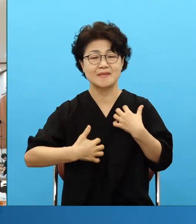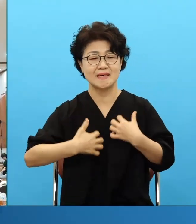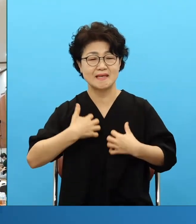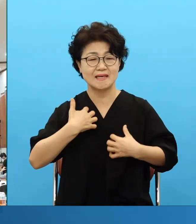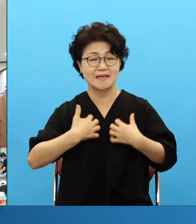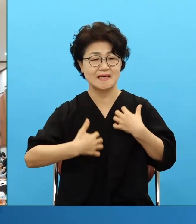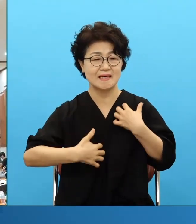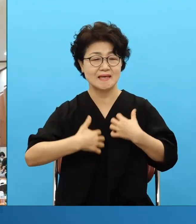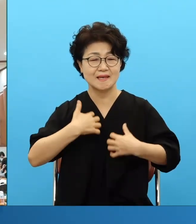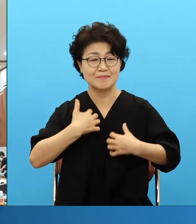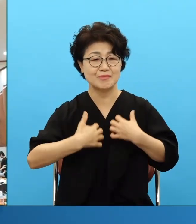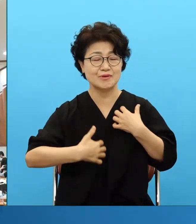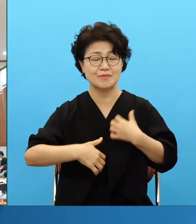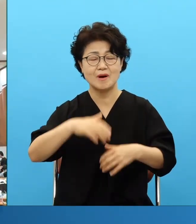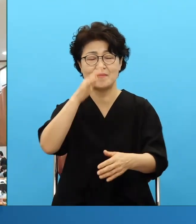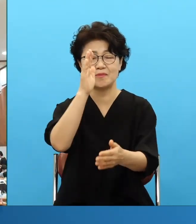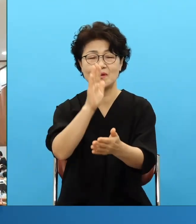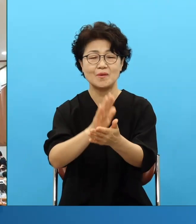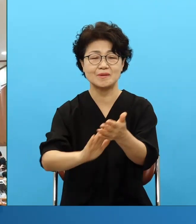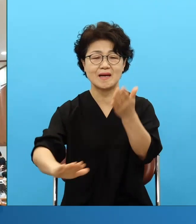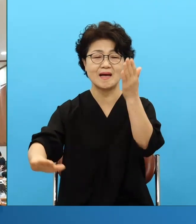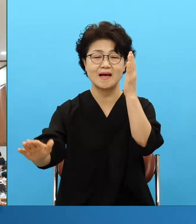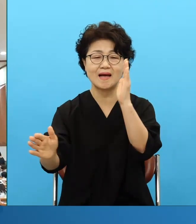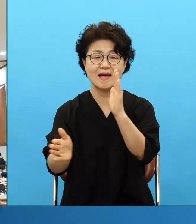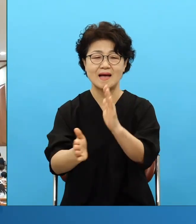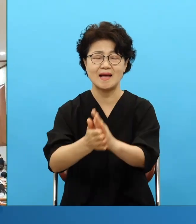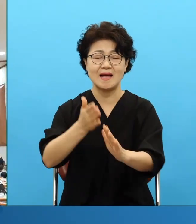참 기쁨 없도다.